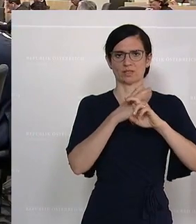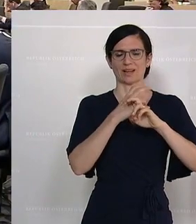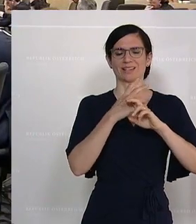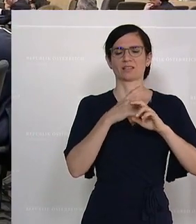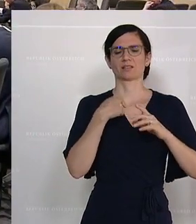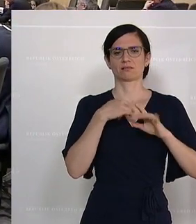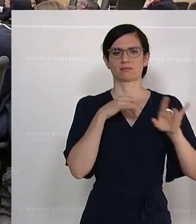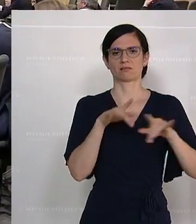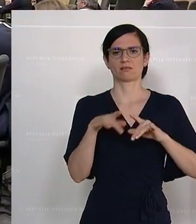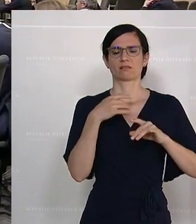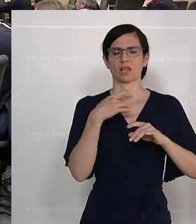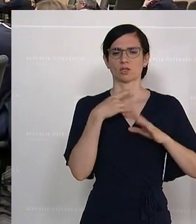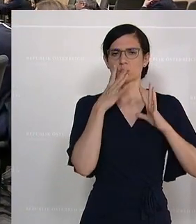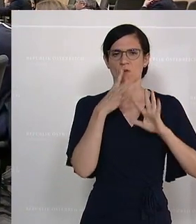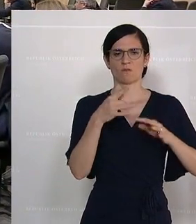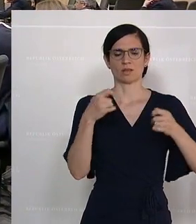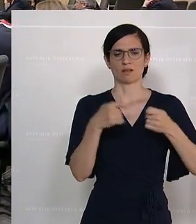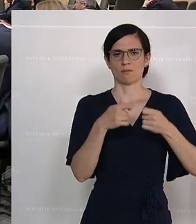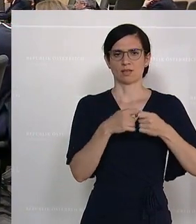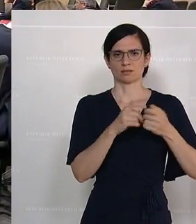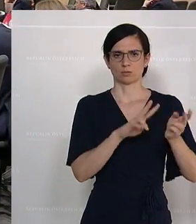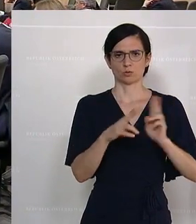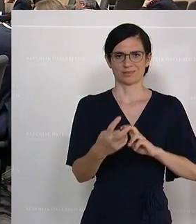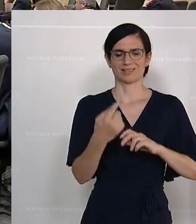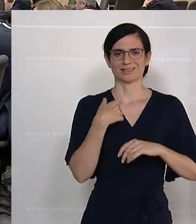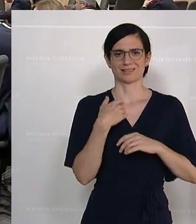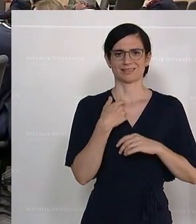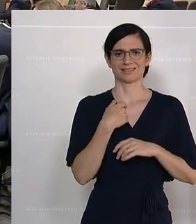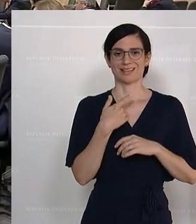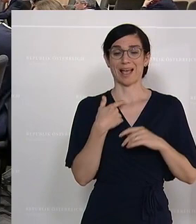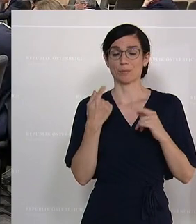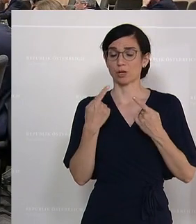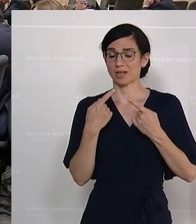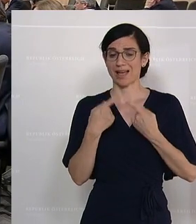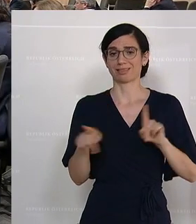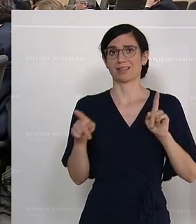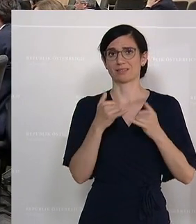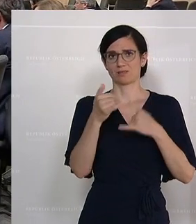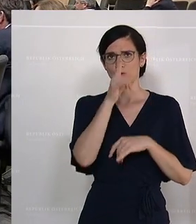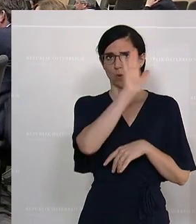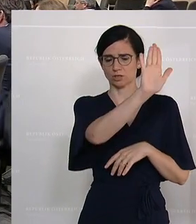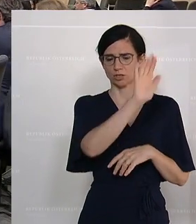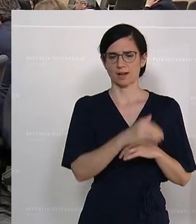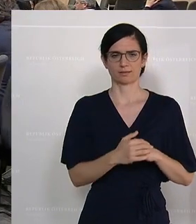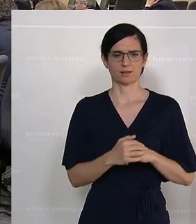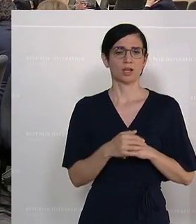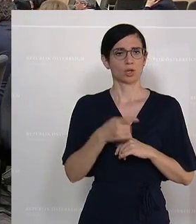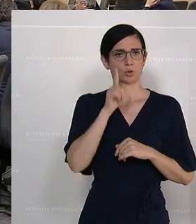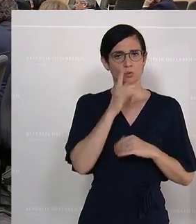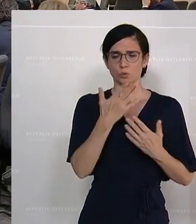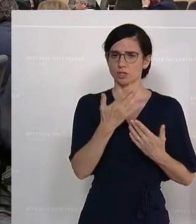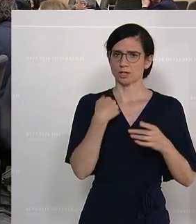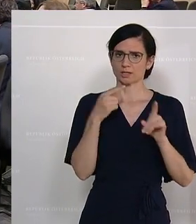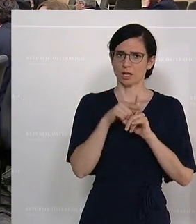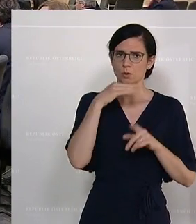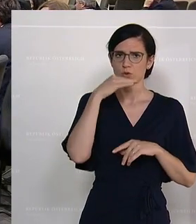schritte setzen aber uns unterscheidet auch hier an dieser stelle im vergleich zu deutschland ganz wichtiger punkt in deutschland wird auch im sommer